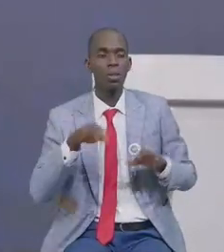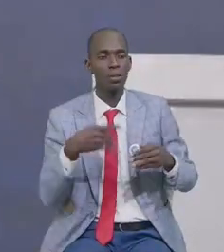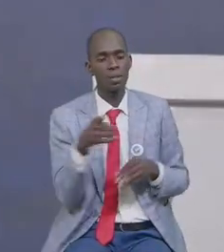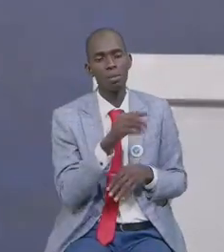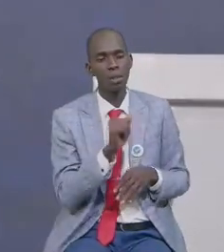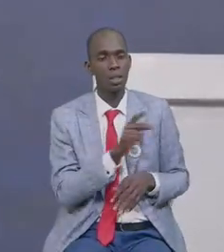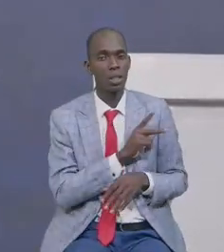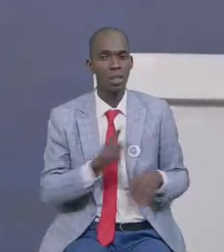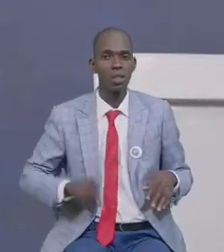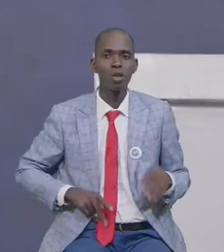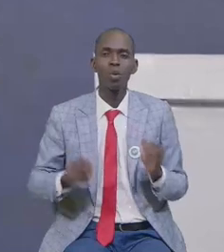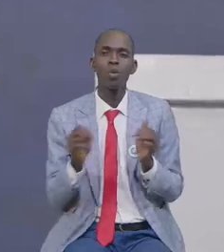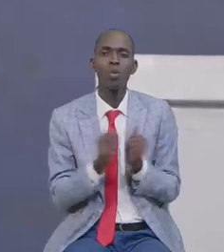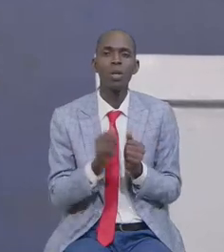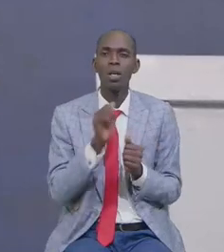avec